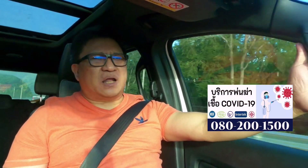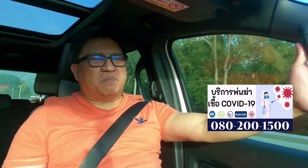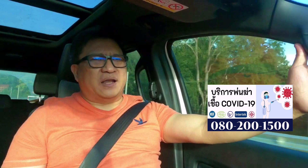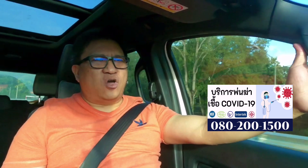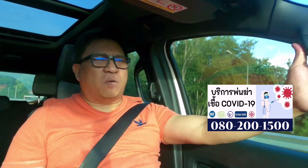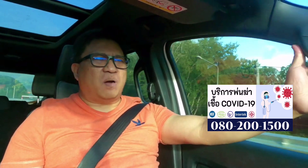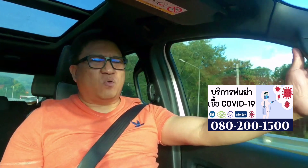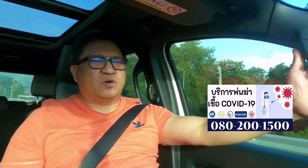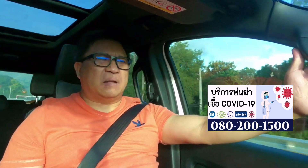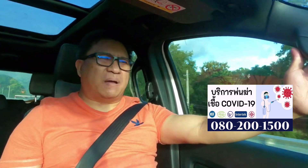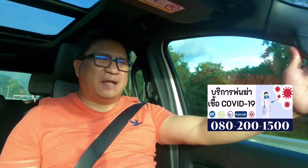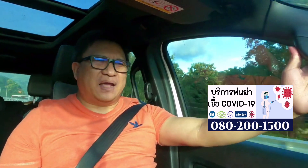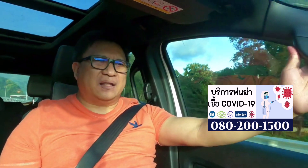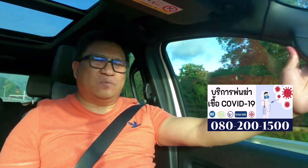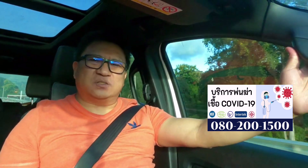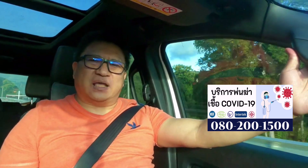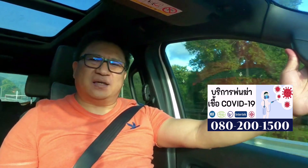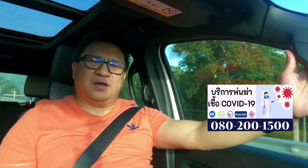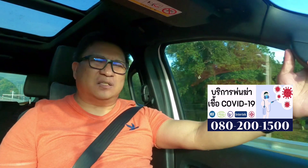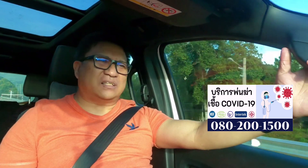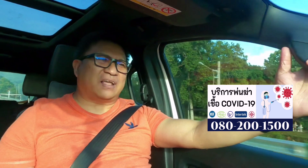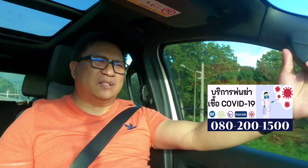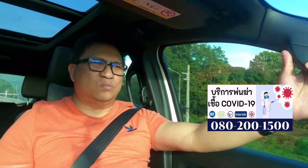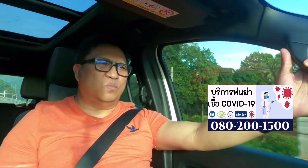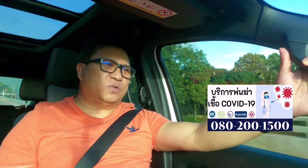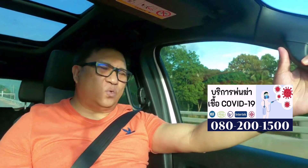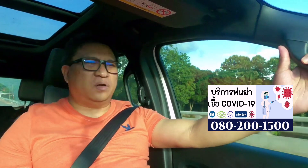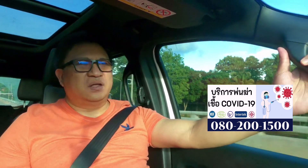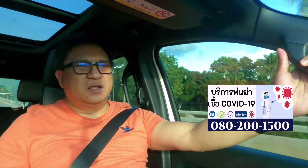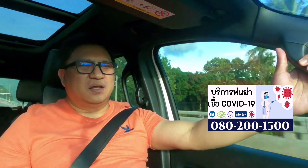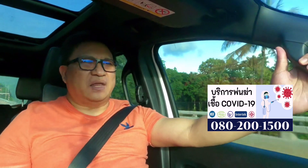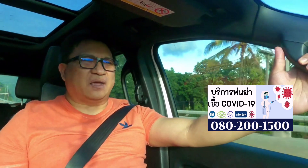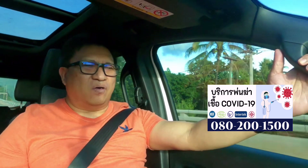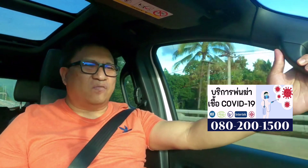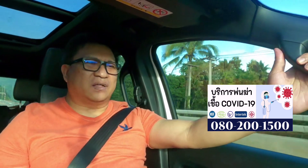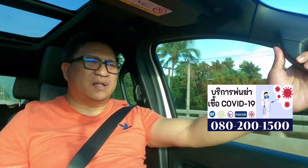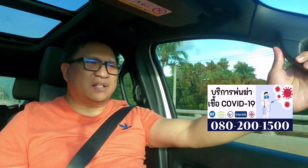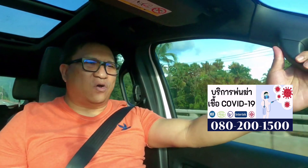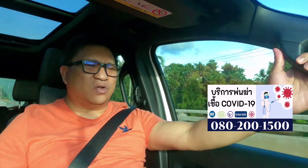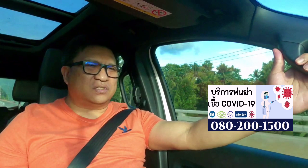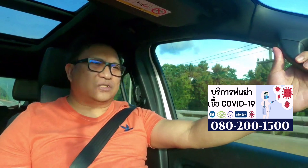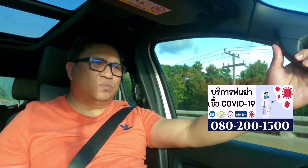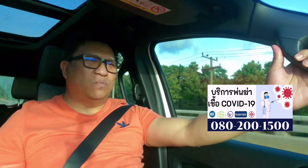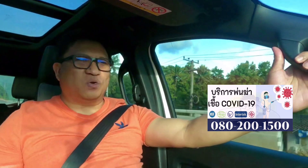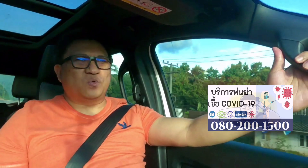ทุตสยเกืดกจัการช ลประทั้งร เข้า